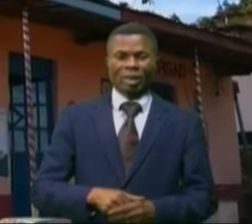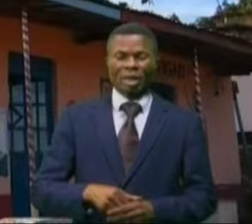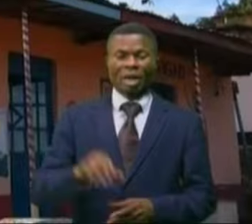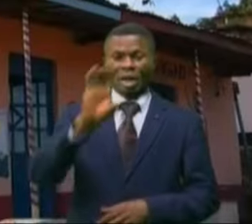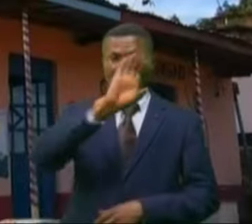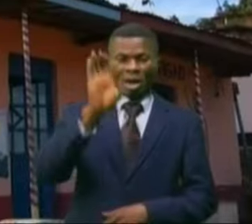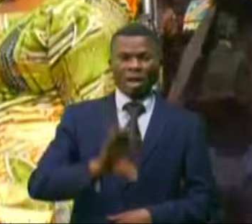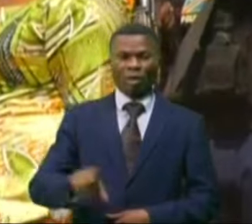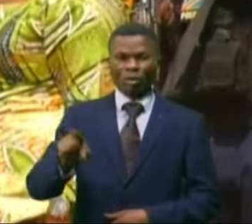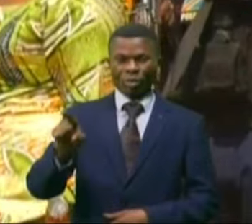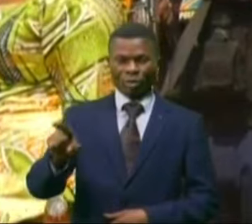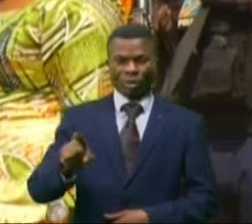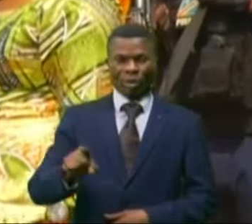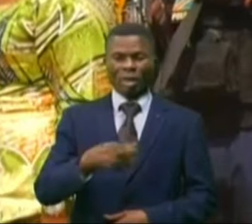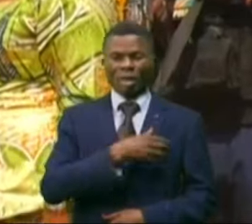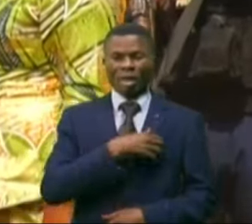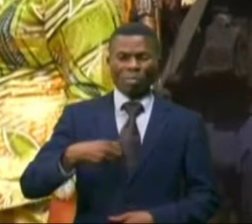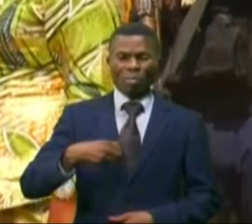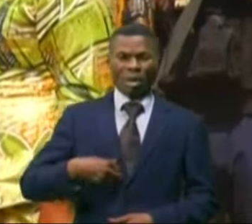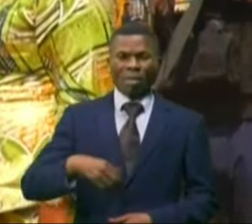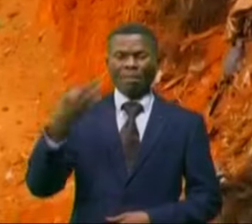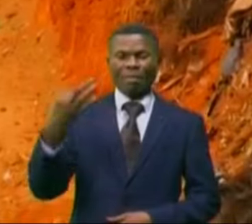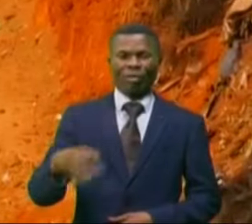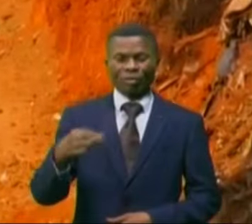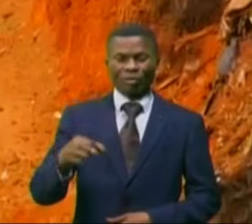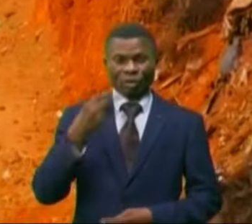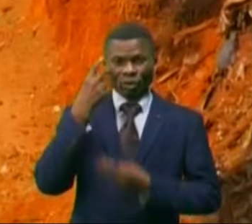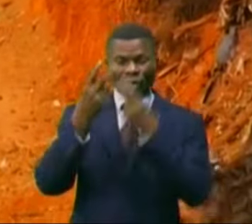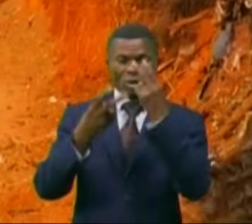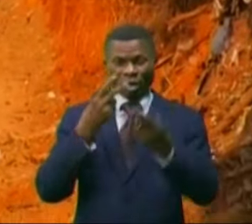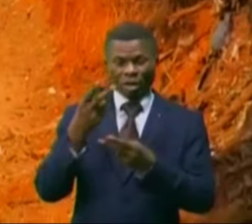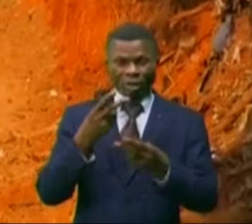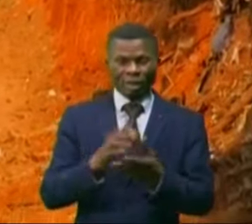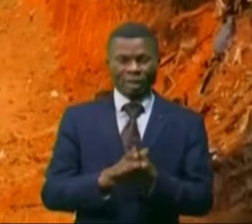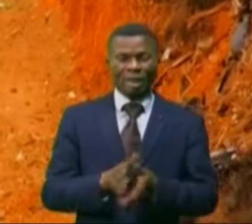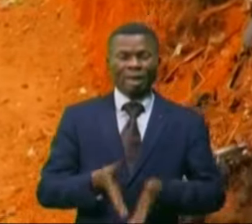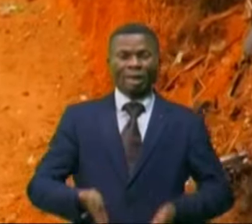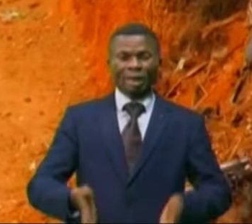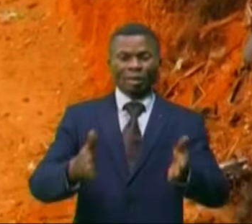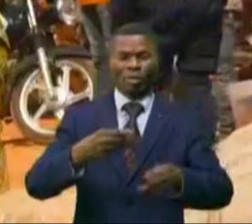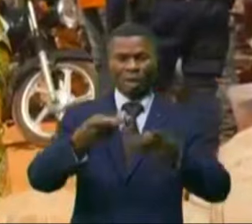municipalité. Françoise Mwangeji a effectué une visite des chantiers